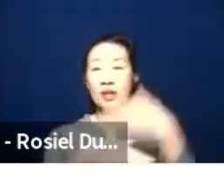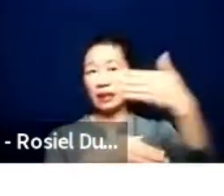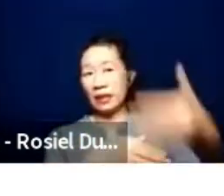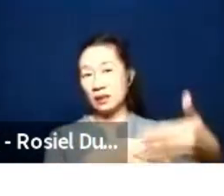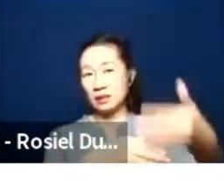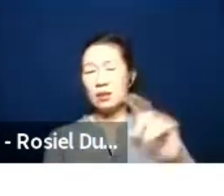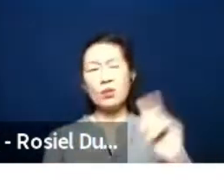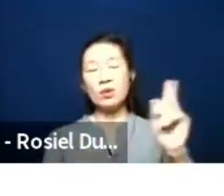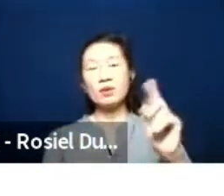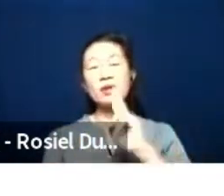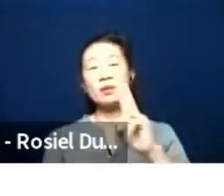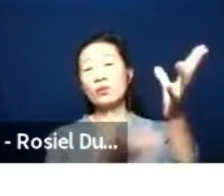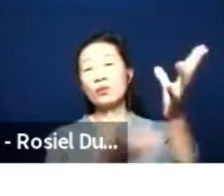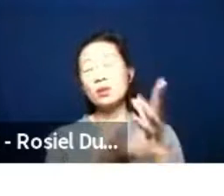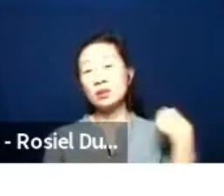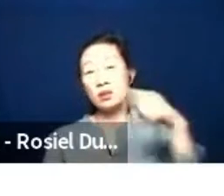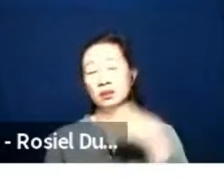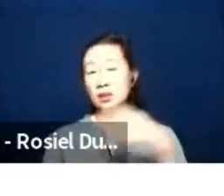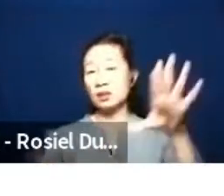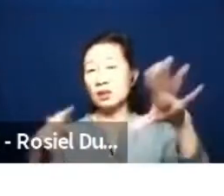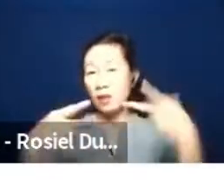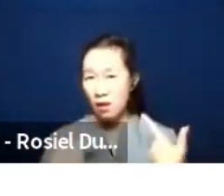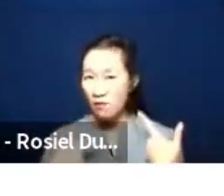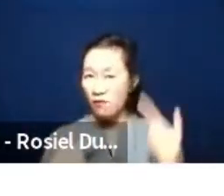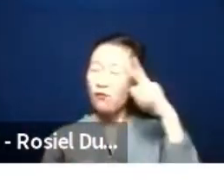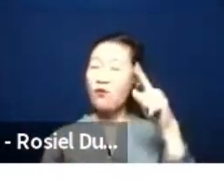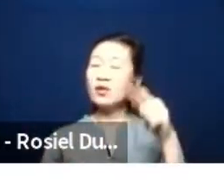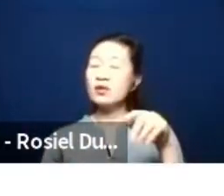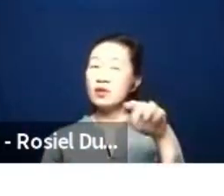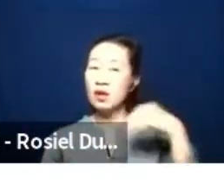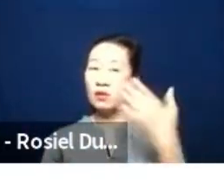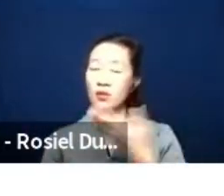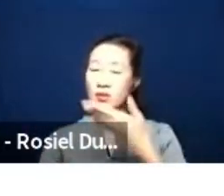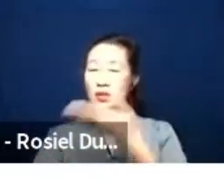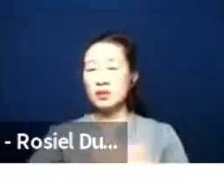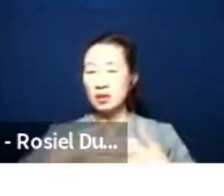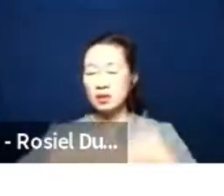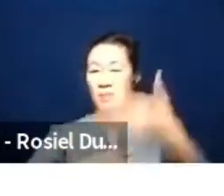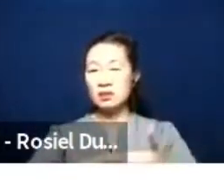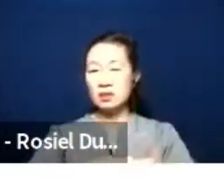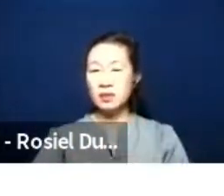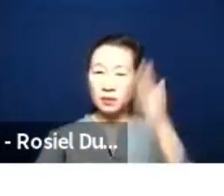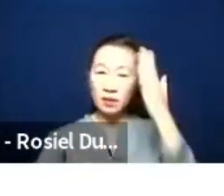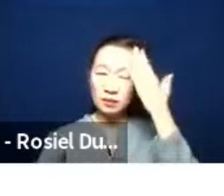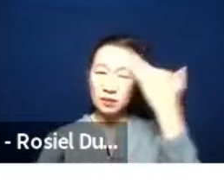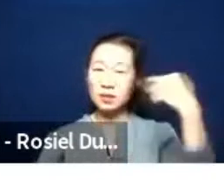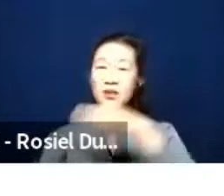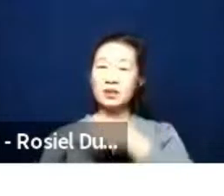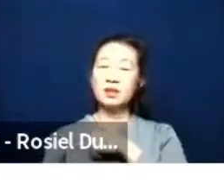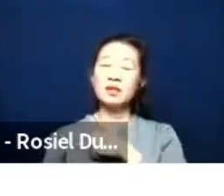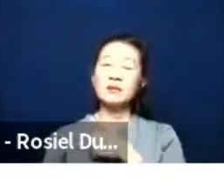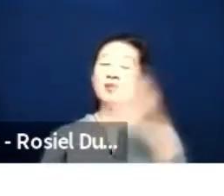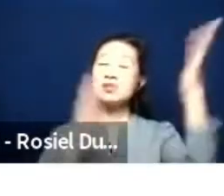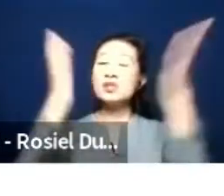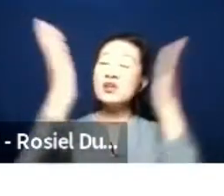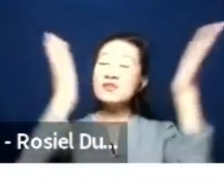na ano ba yung mga gusto nating ma-achieve para sa kanya. Susunod na step, yung pag-identify natin ng mga serbisyo